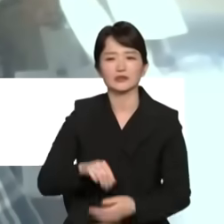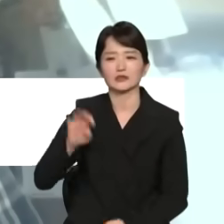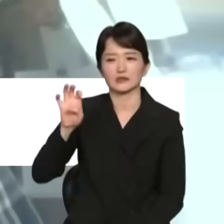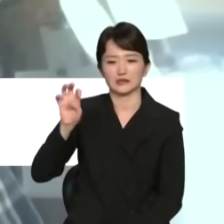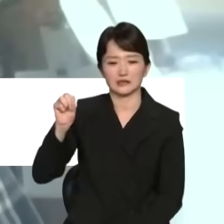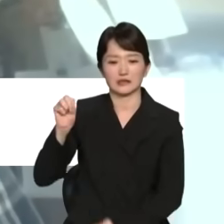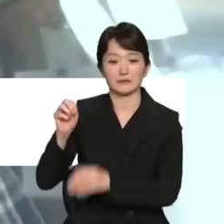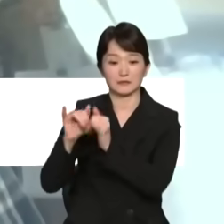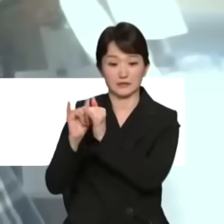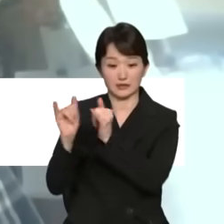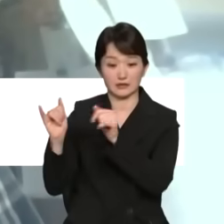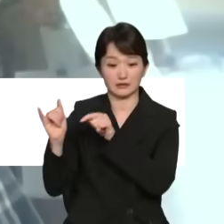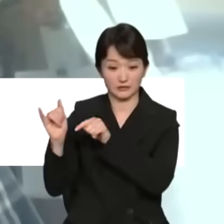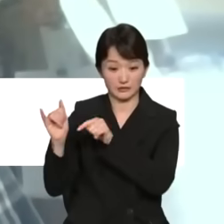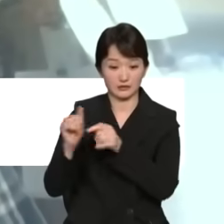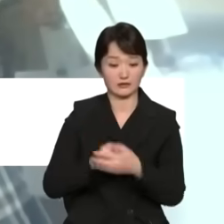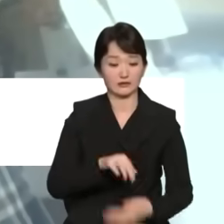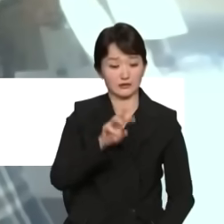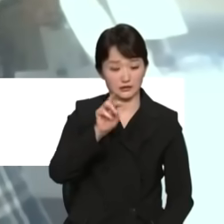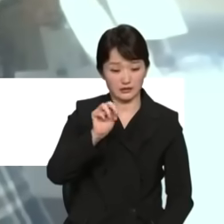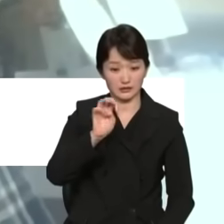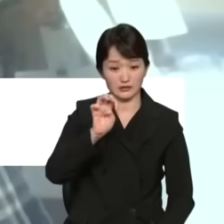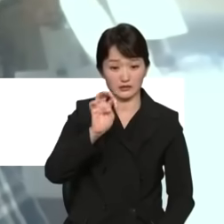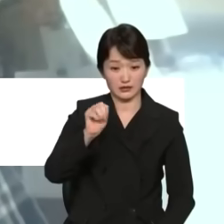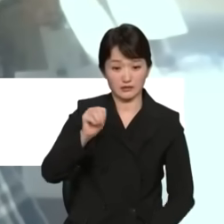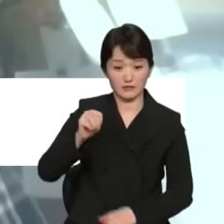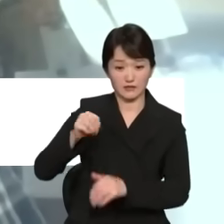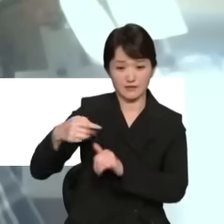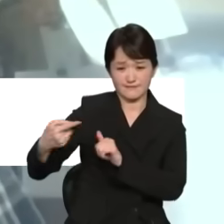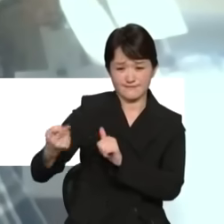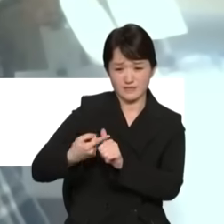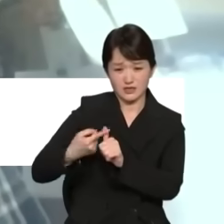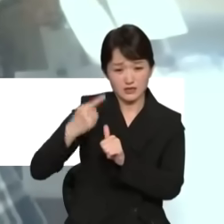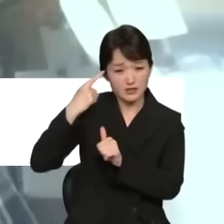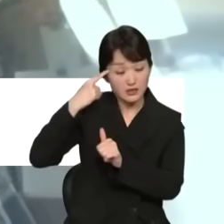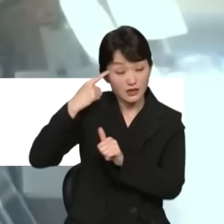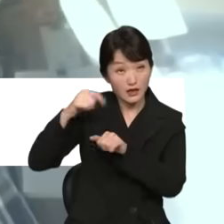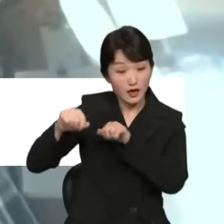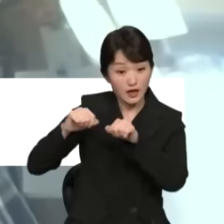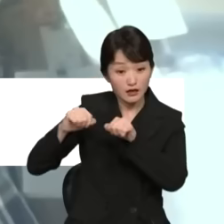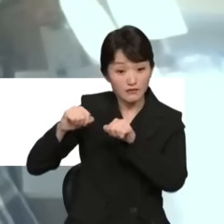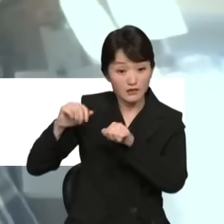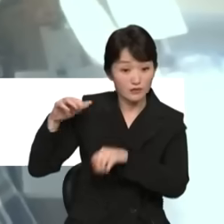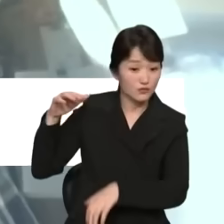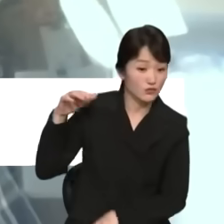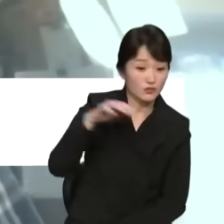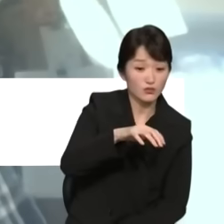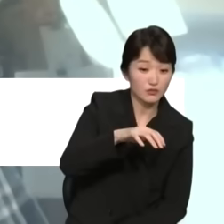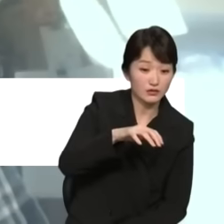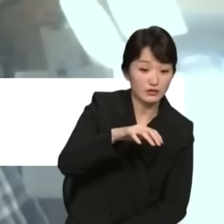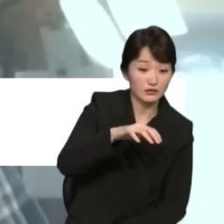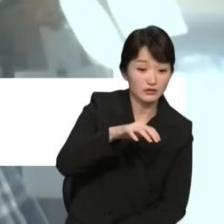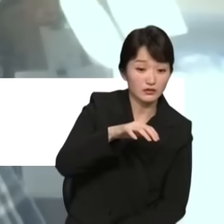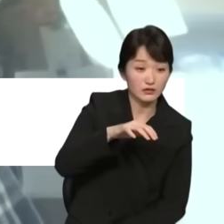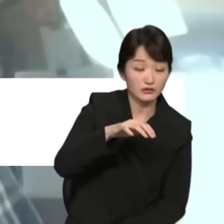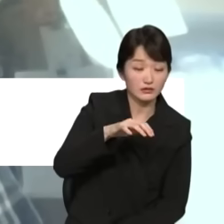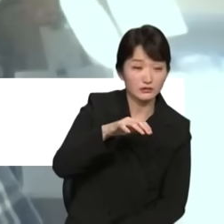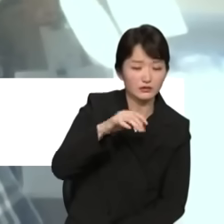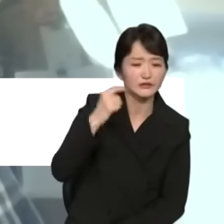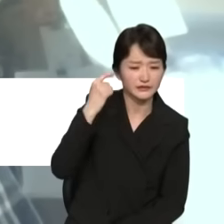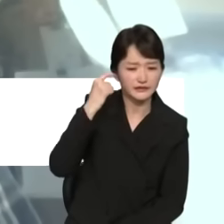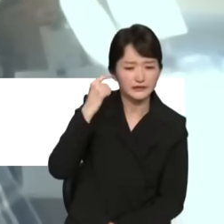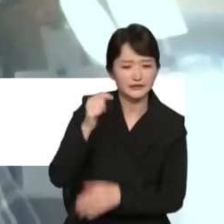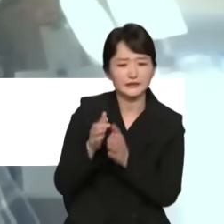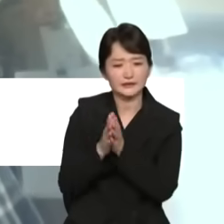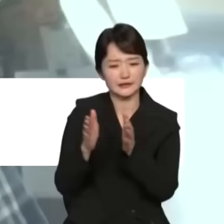たちが EM に批判的な考えや行動をすると攻